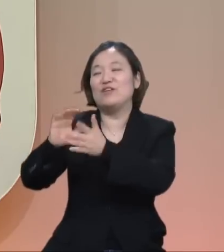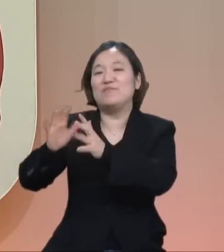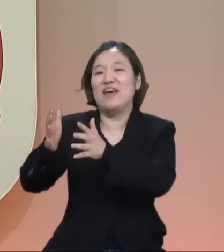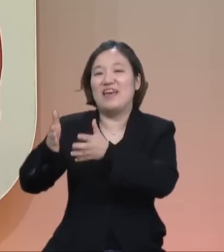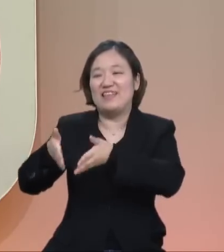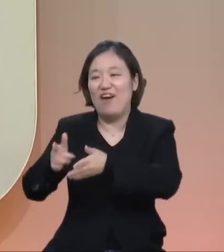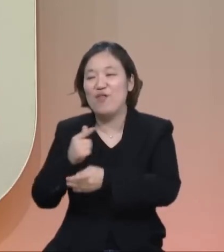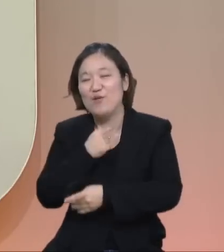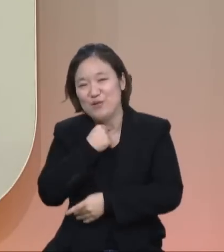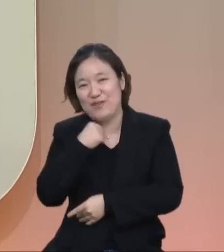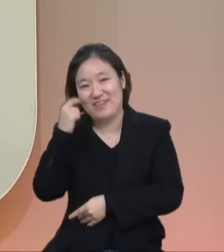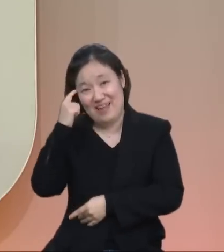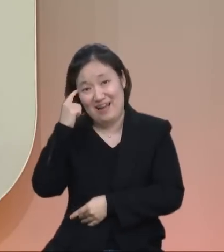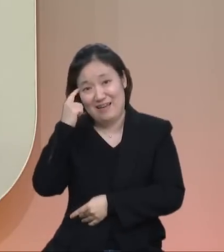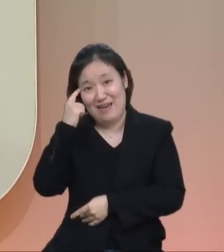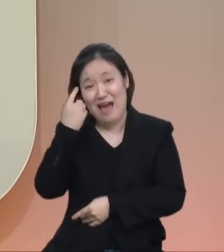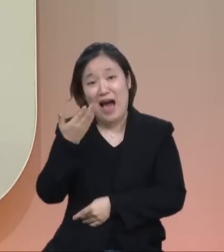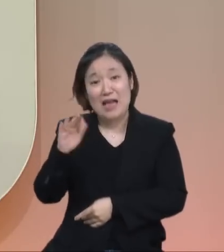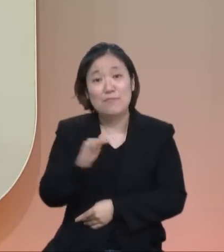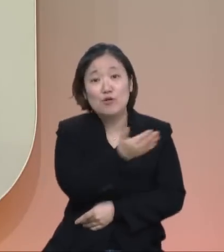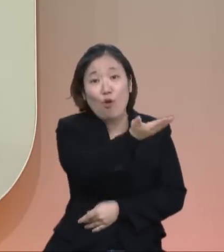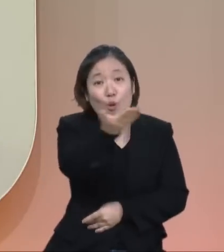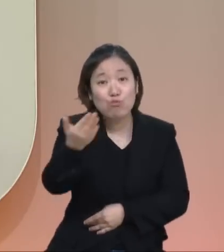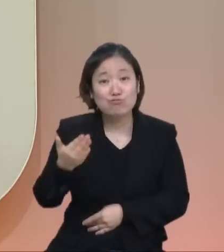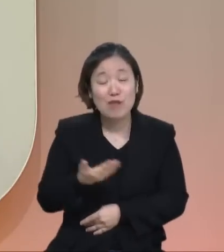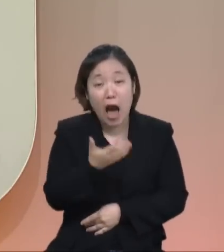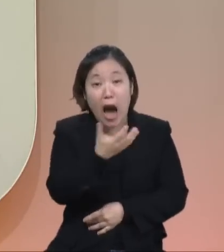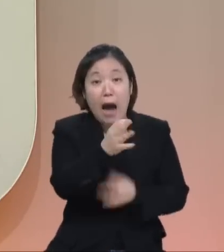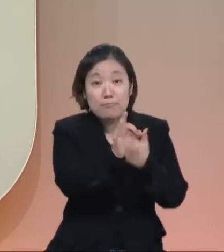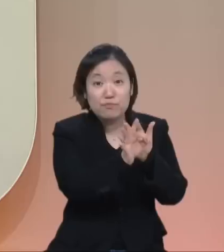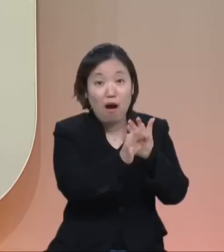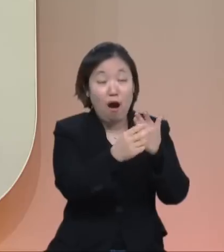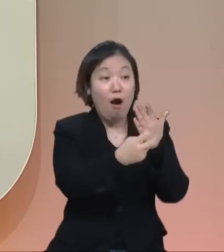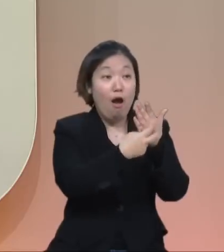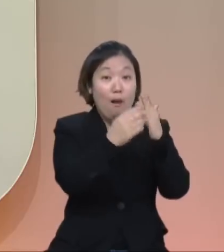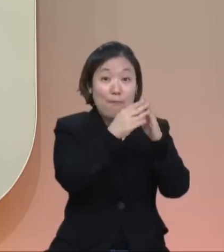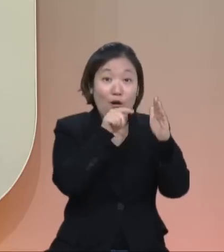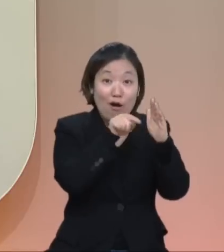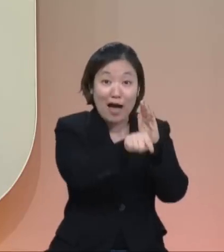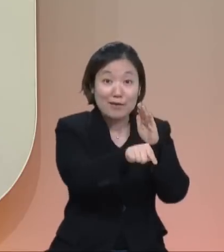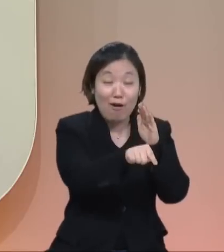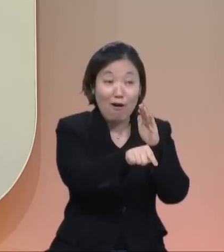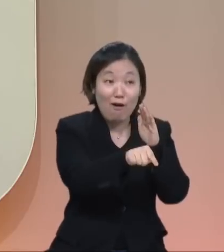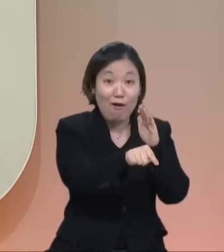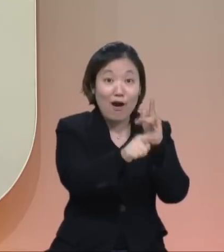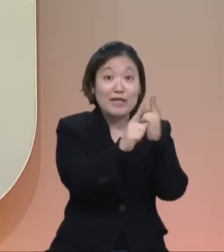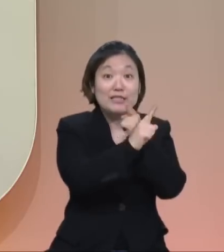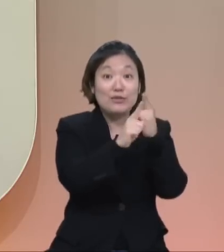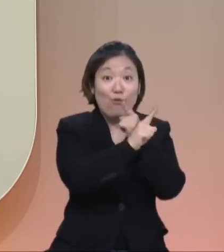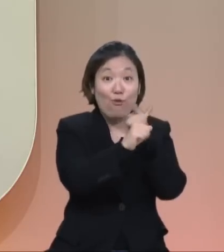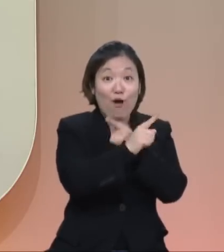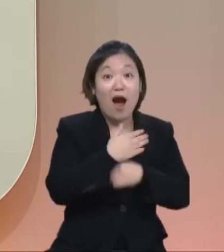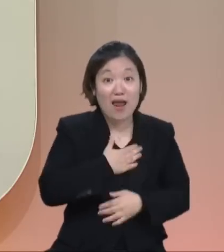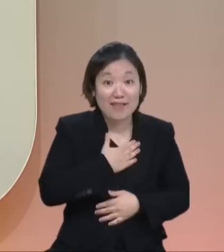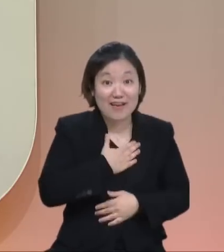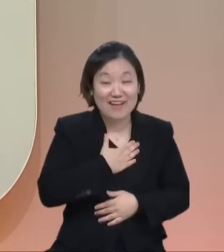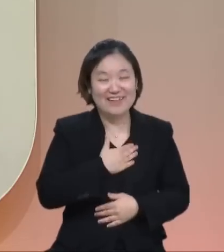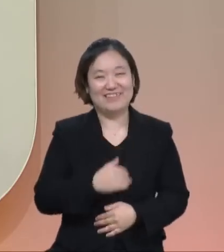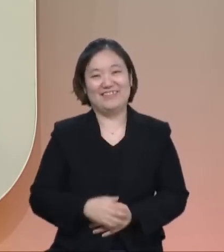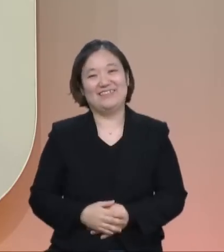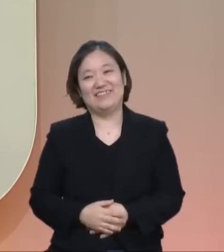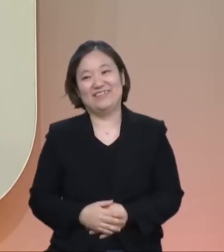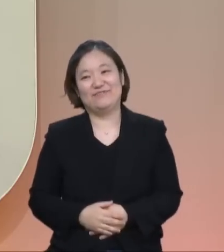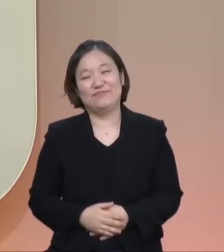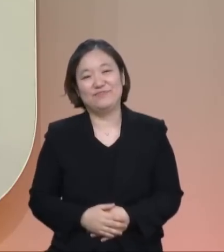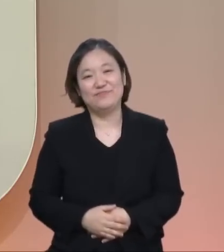중생은 아프면 병원 가서 치료받아야죠 또 제 얘기를 또 한쪽만 들으시면 안 돼요 그래서